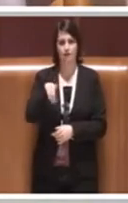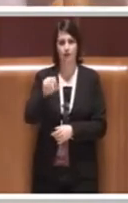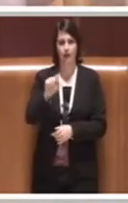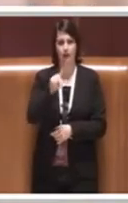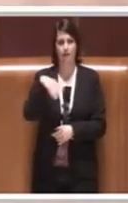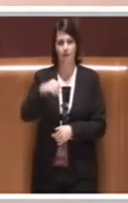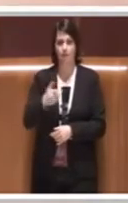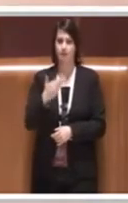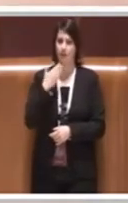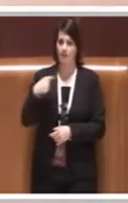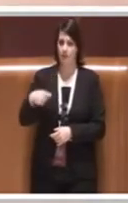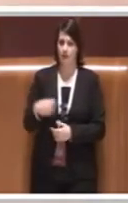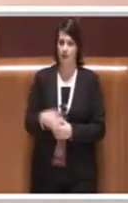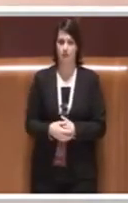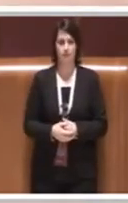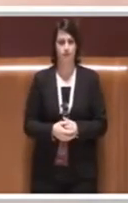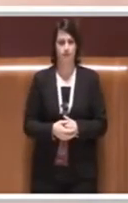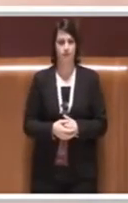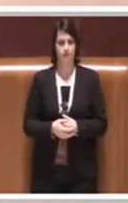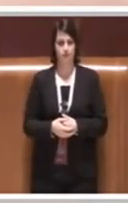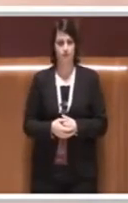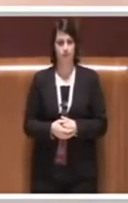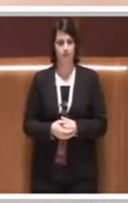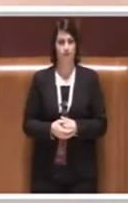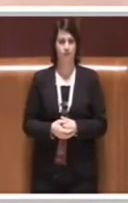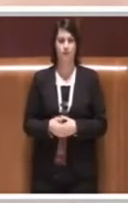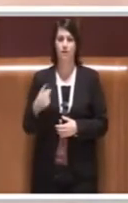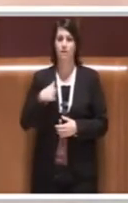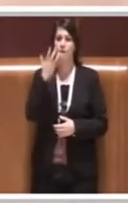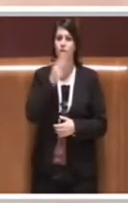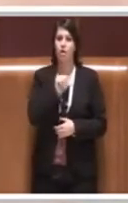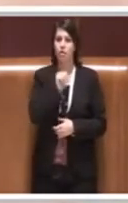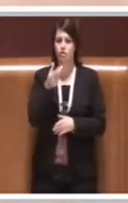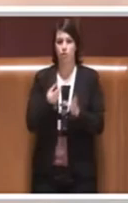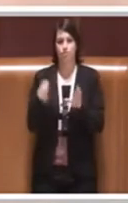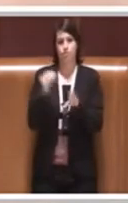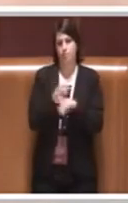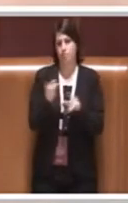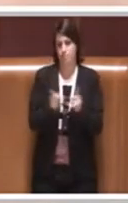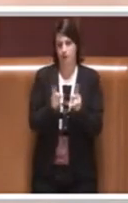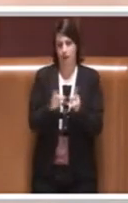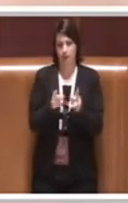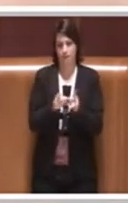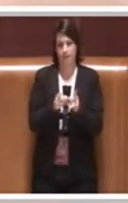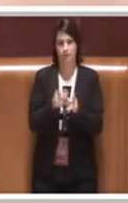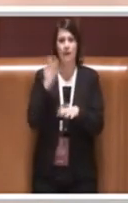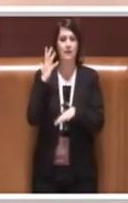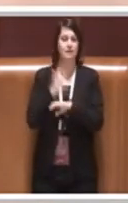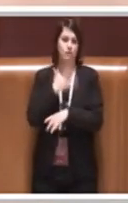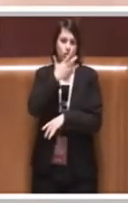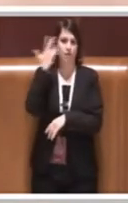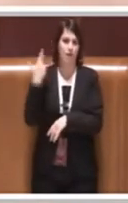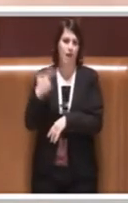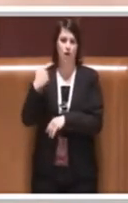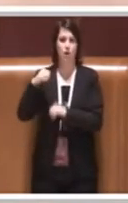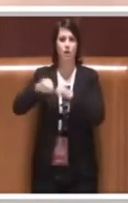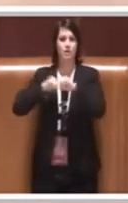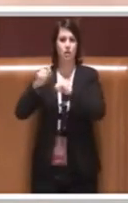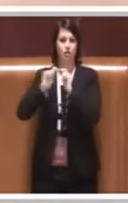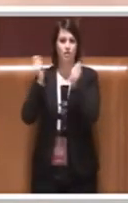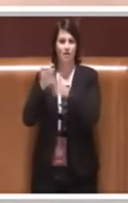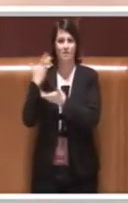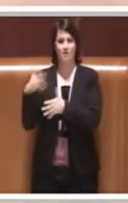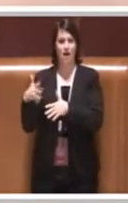Grazie Presidente. Allora guardi, io voglio aggiungere solo poche parole all'intervento molto chiaro che ha fatto il Direttore Generale.